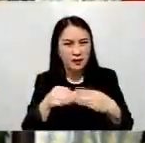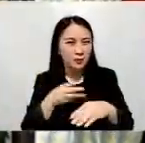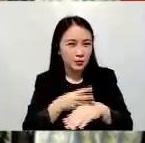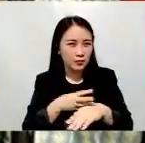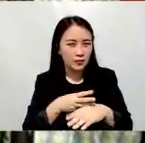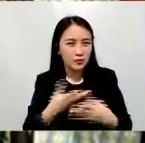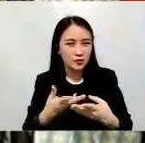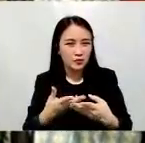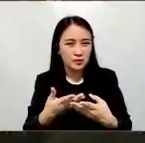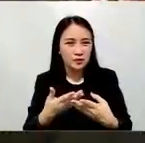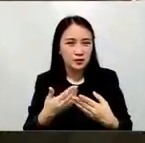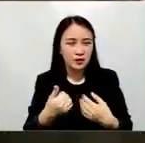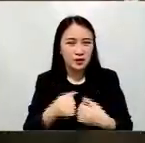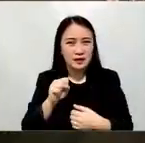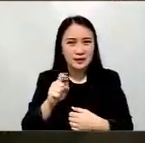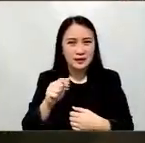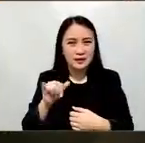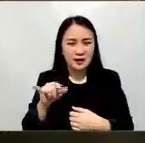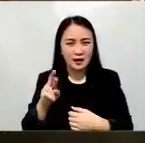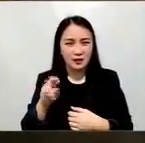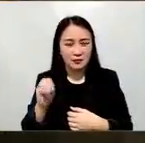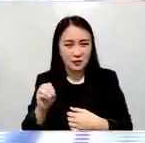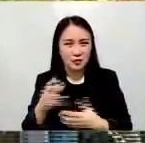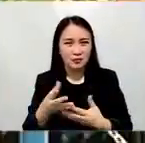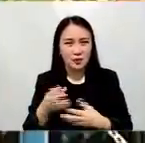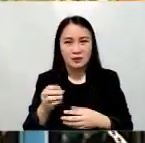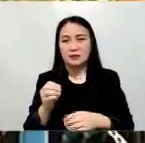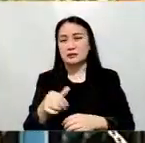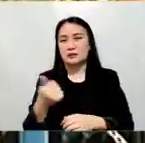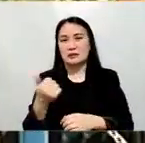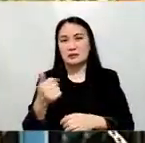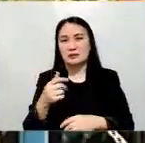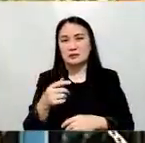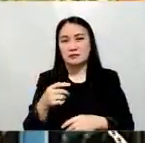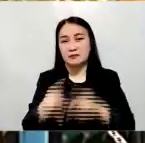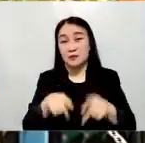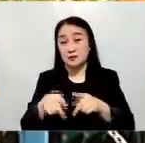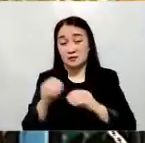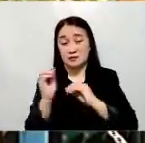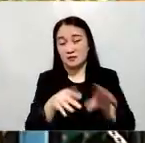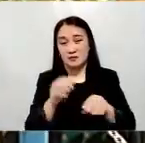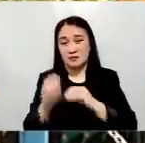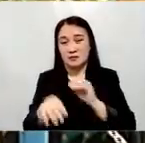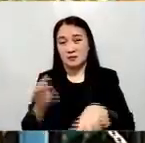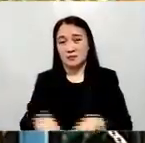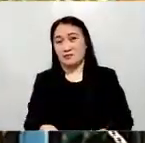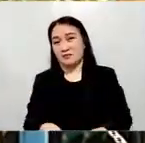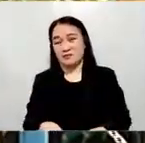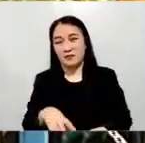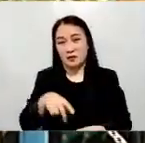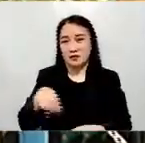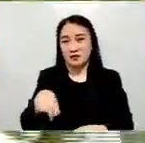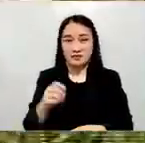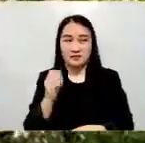ilang residente patagong itinatapon ng iba sa creek. Minsan dyan po pumupwesto, sabay tatapon na lang po ng ganun, pasimple, titingin-tingin